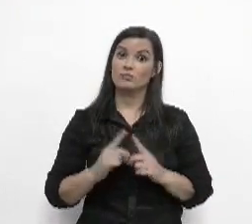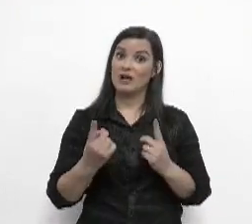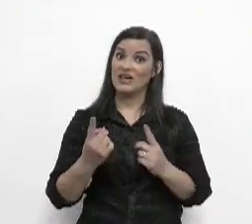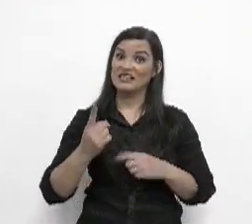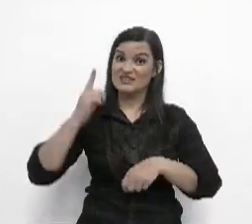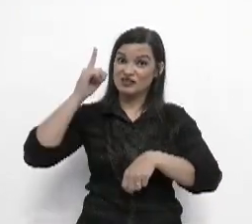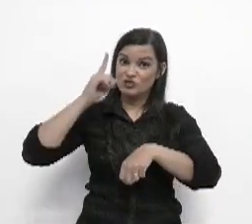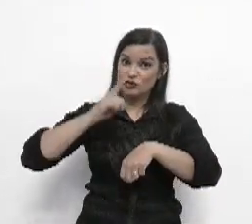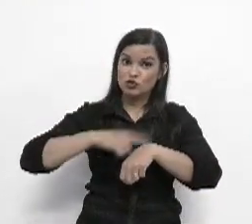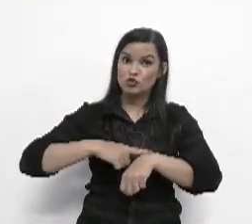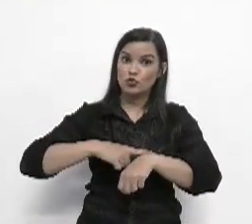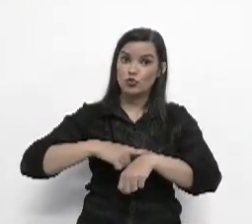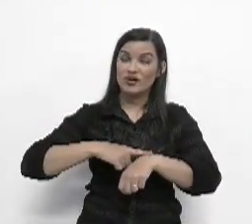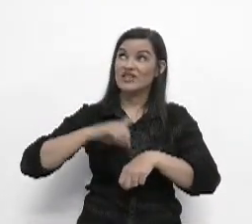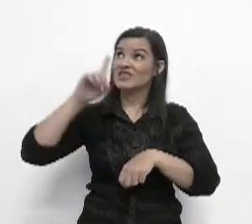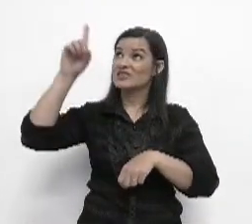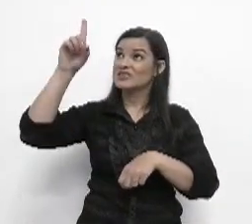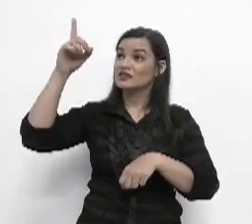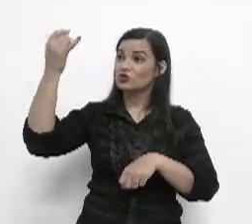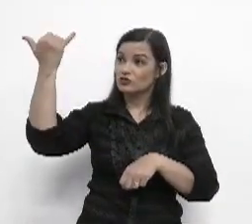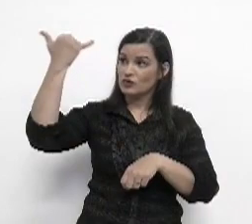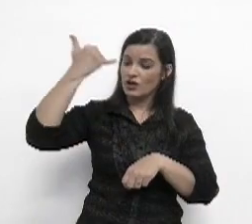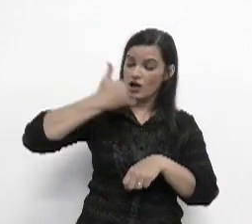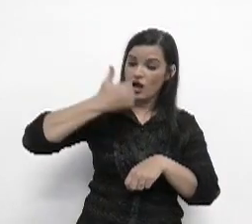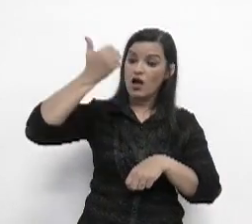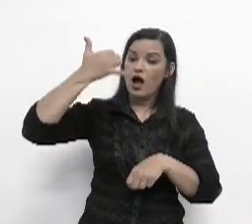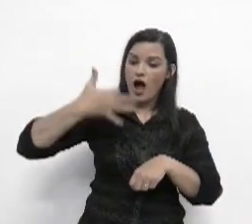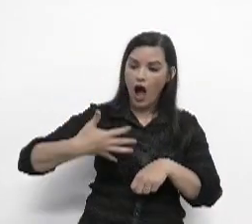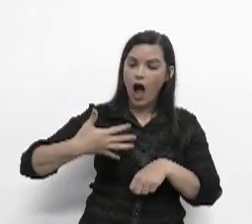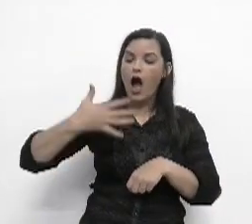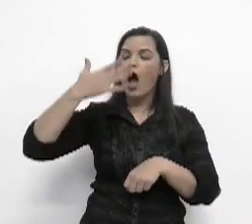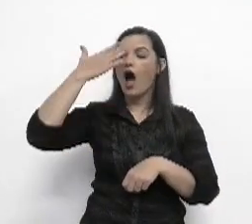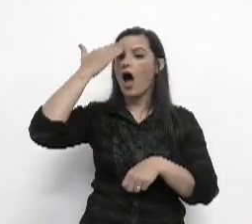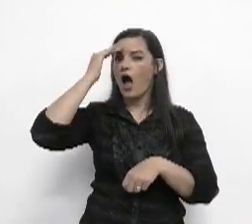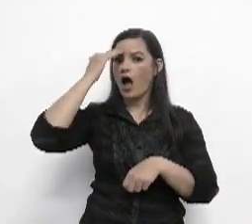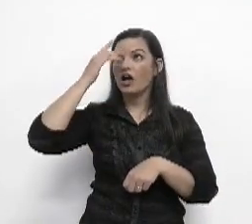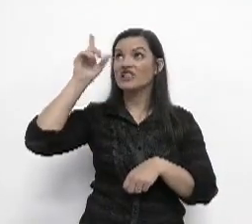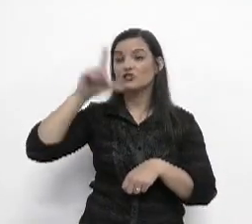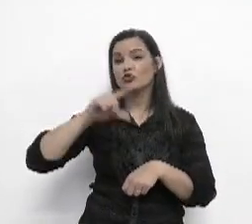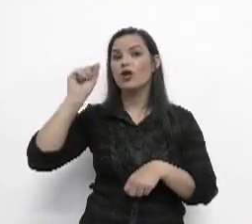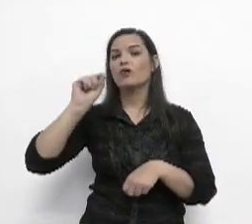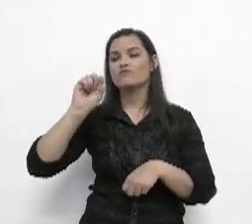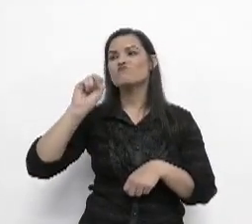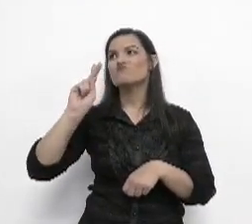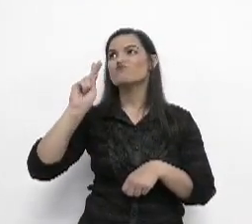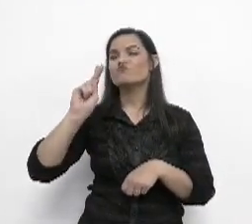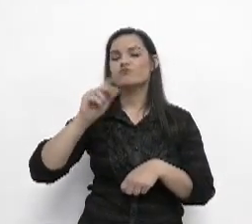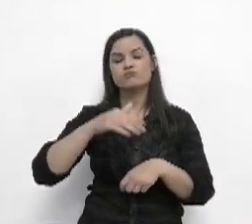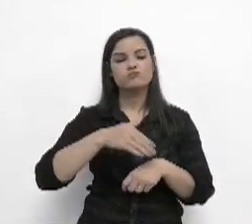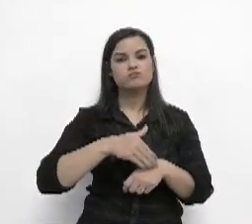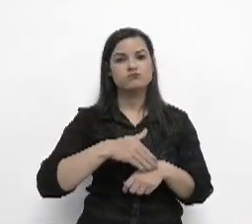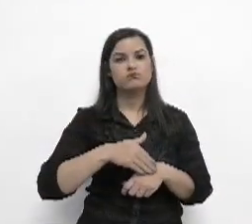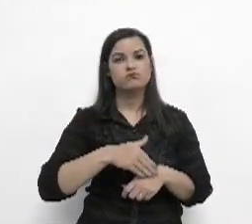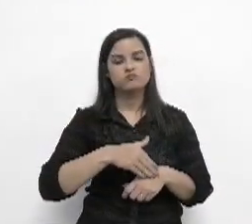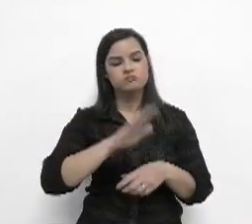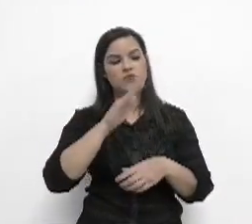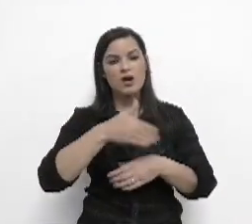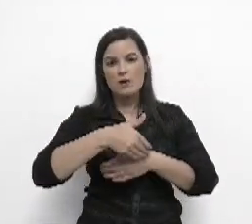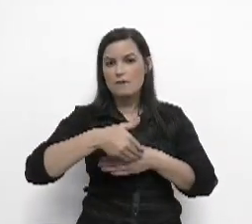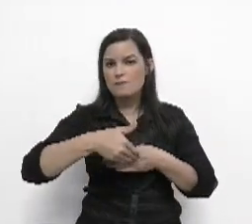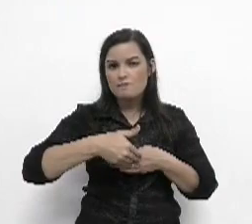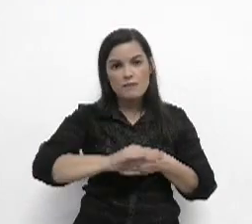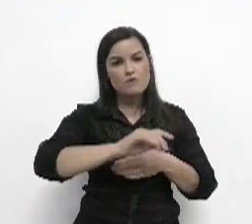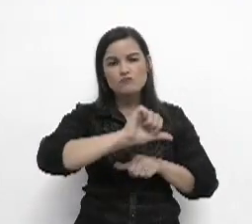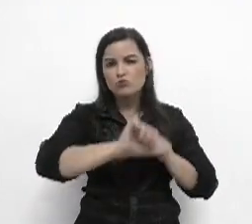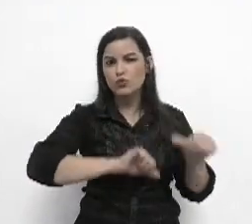do momento que Ananias também tem essa percepção de que a escolha de Deus é pela graça, ele chama Saulo de irmão. 우리가 하나님의